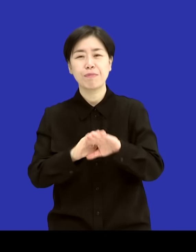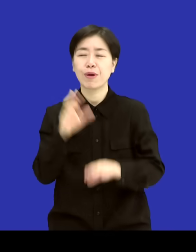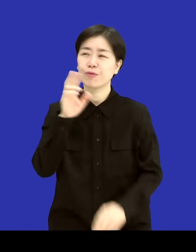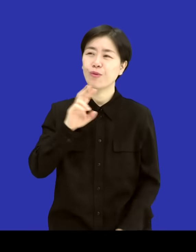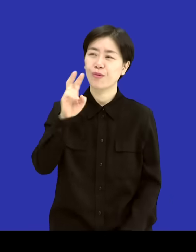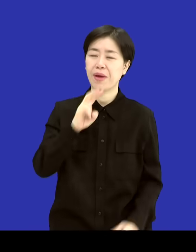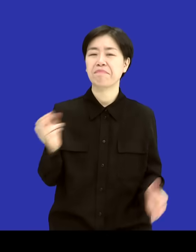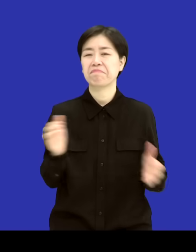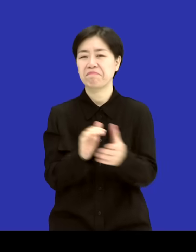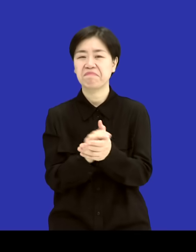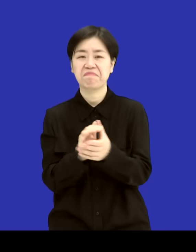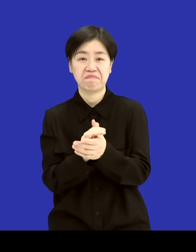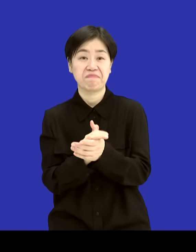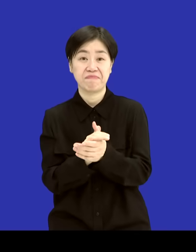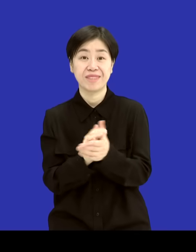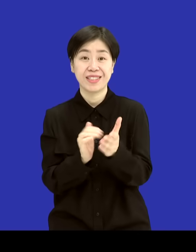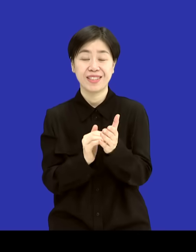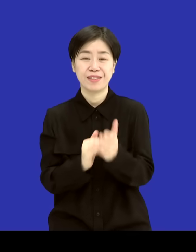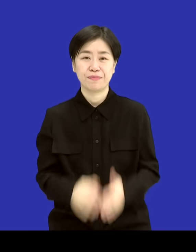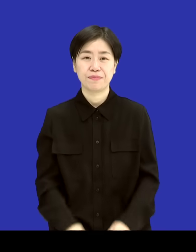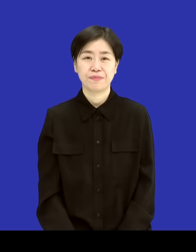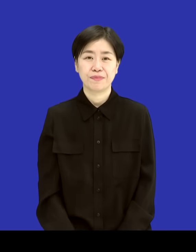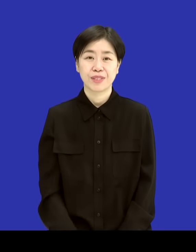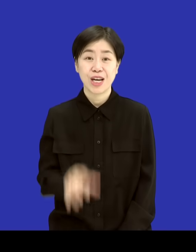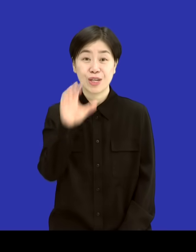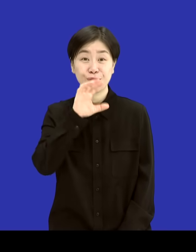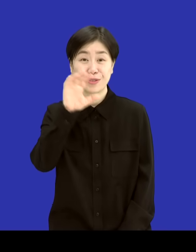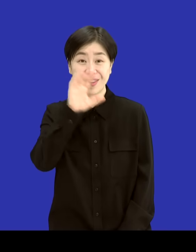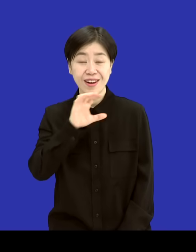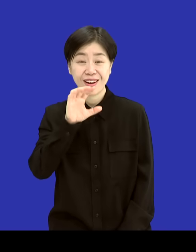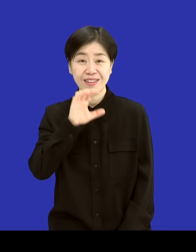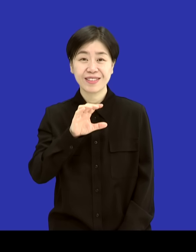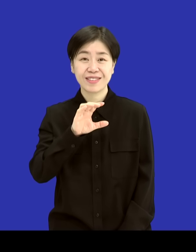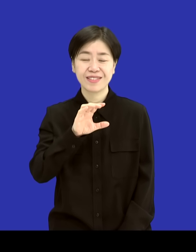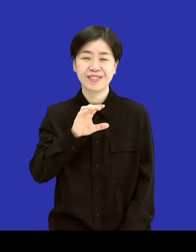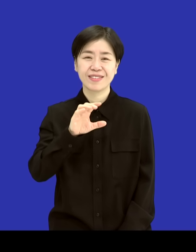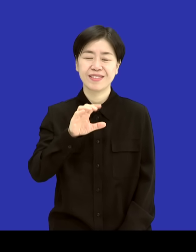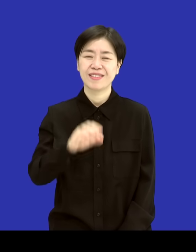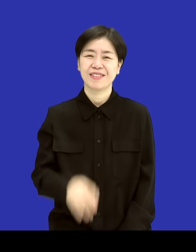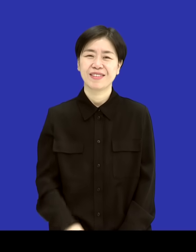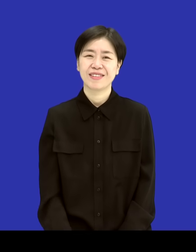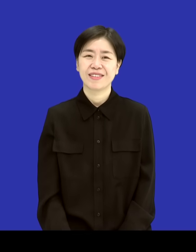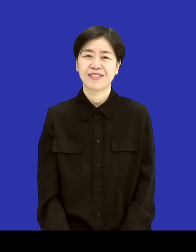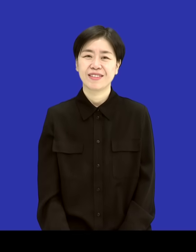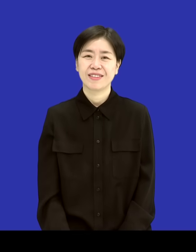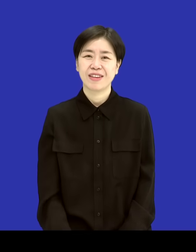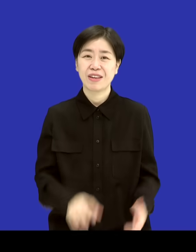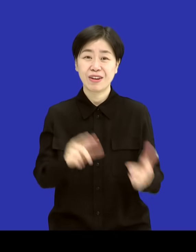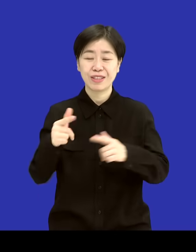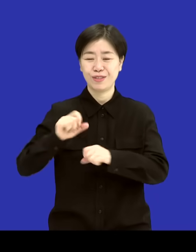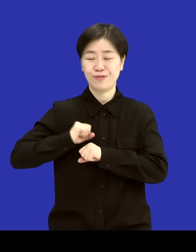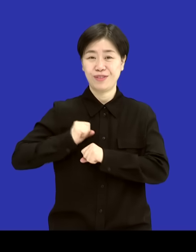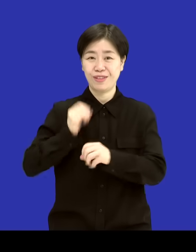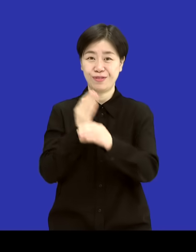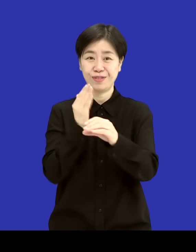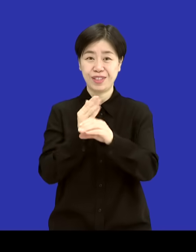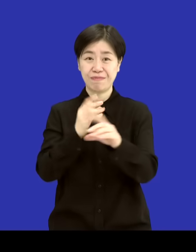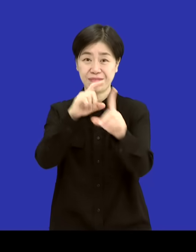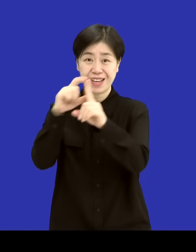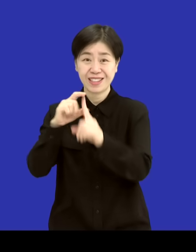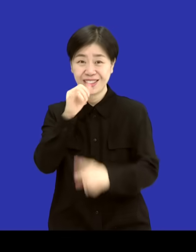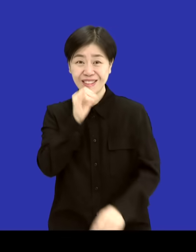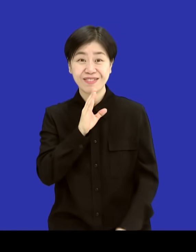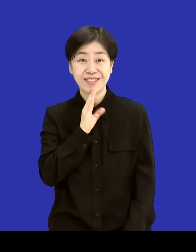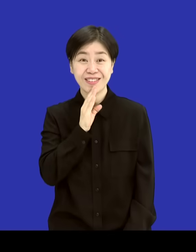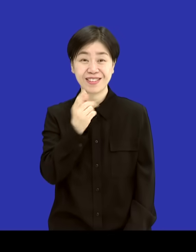식으로 네, 그렇게 훈련은 각계 전투. 네, 그런 것도 넣어야 돼요. 중간에 넣어야 돼요. 예. 맞아요. 중간에